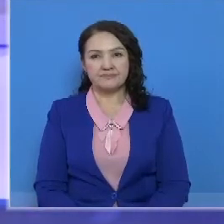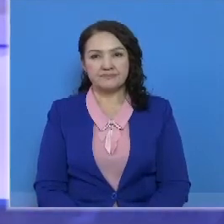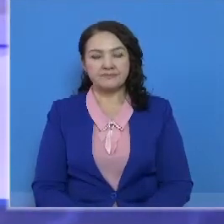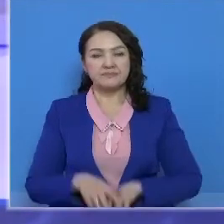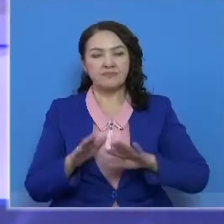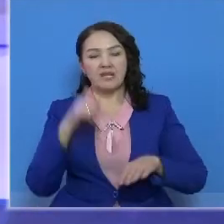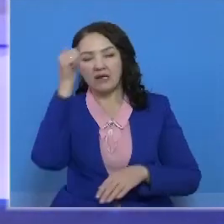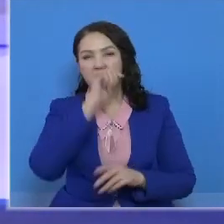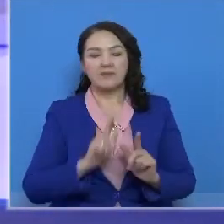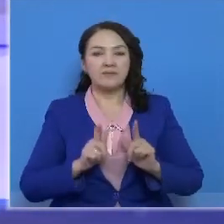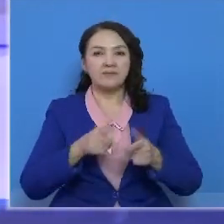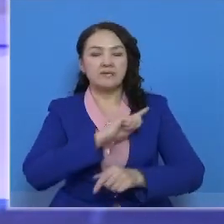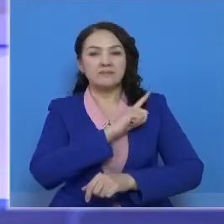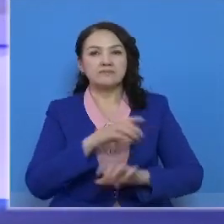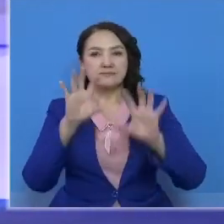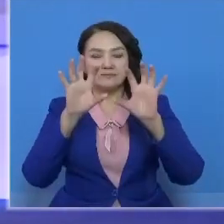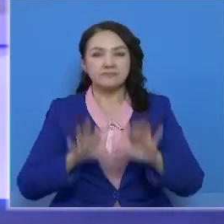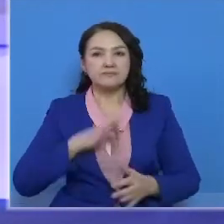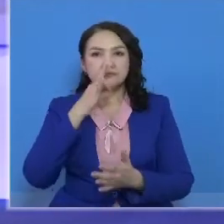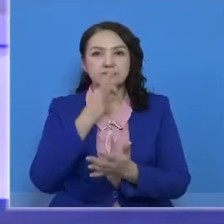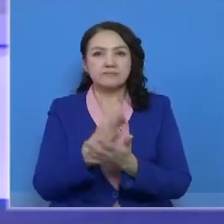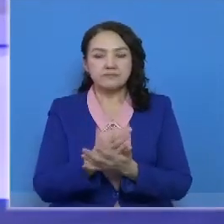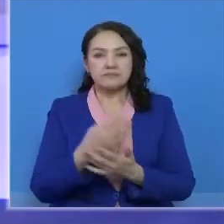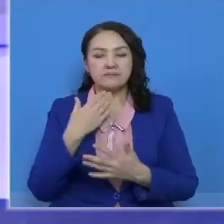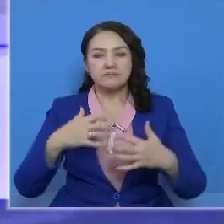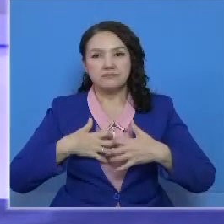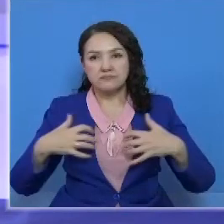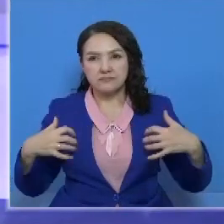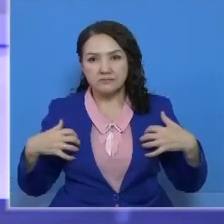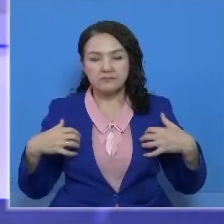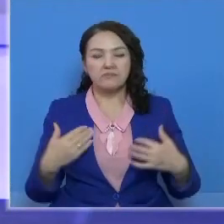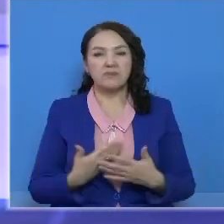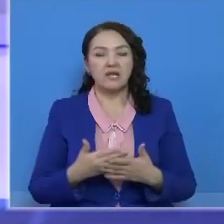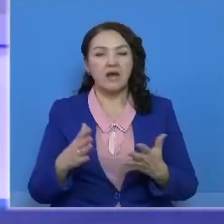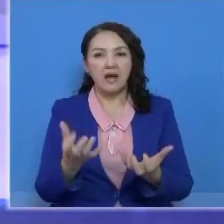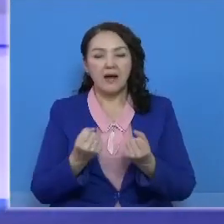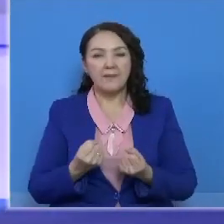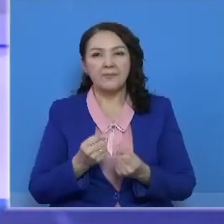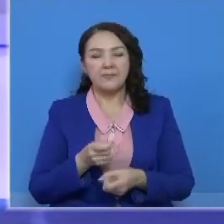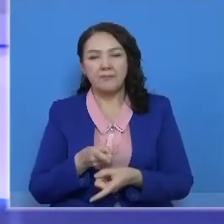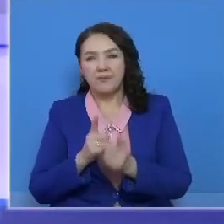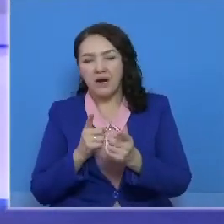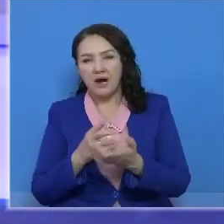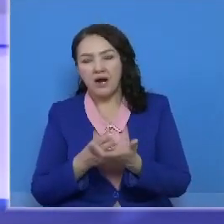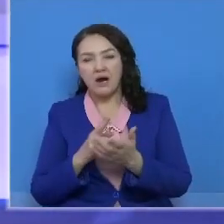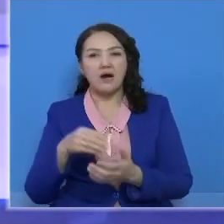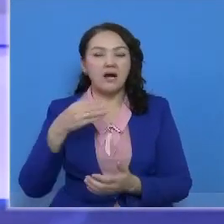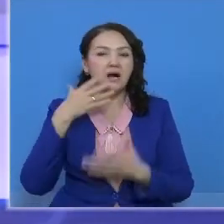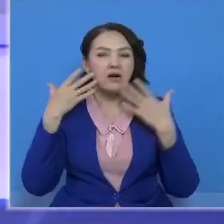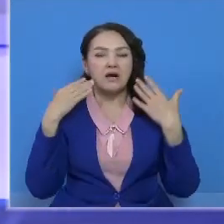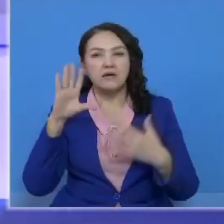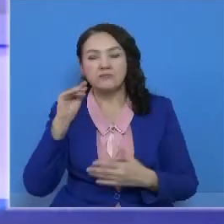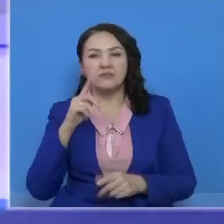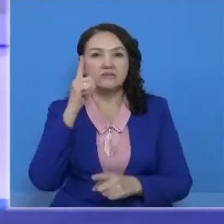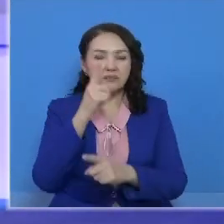в прошлом году вступил в силу закон об ответственном обращении с животными по нему отлов и отстрел бродячих собак и кошек